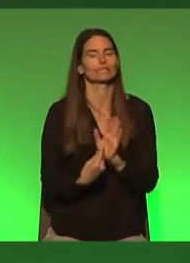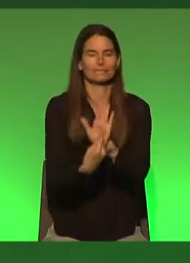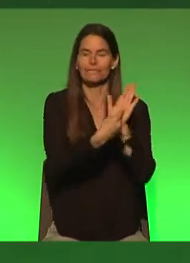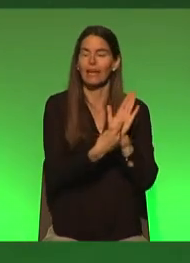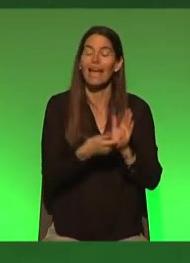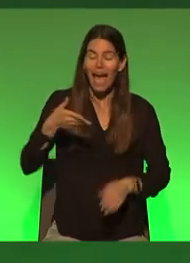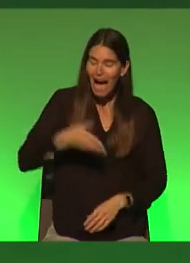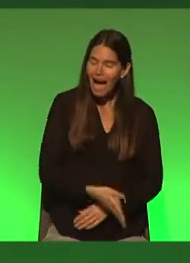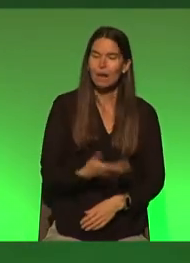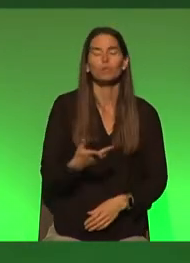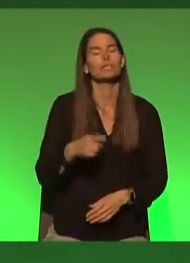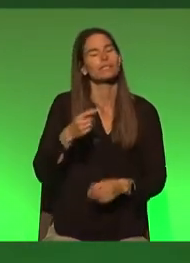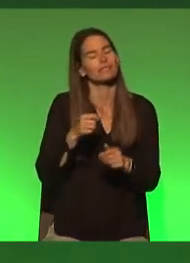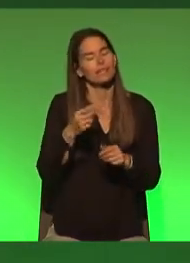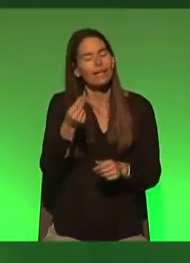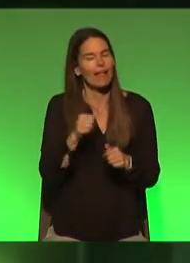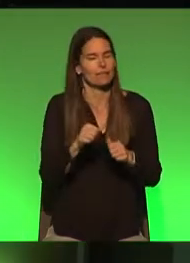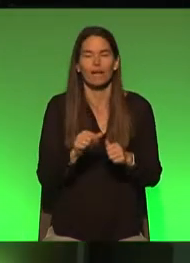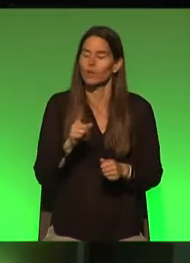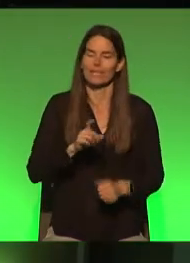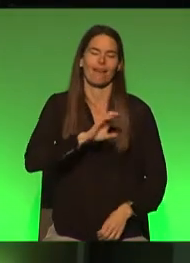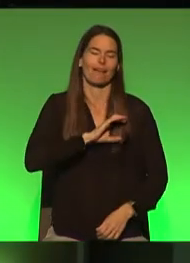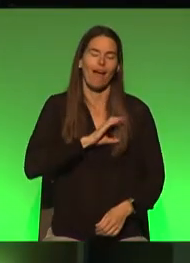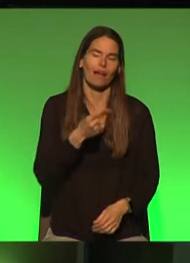Geld und nicht an Charakter.